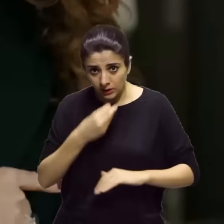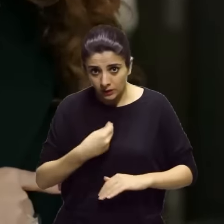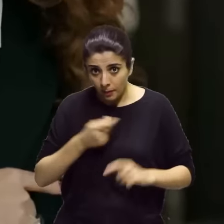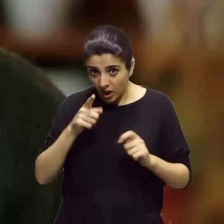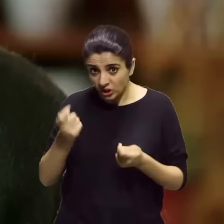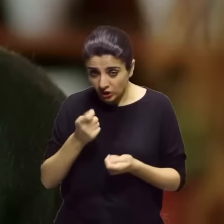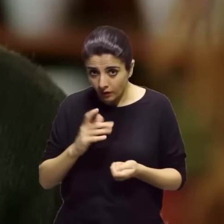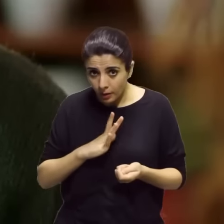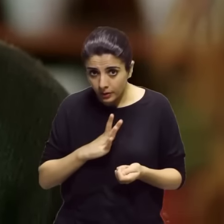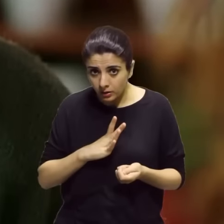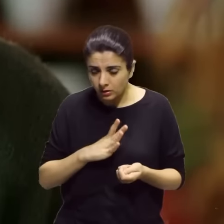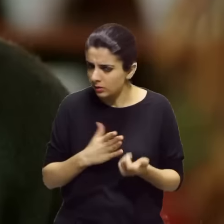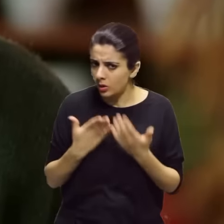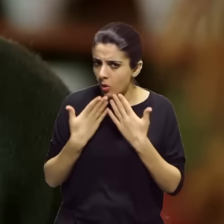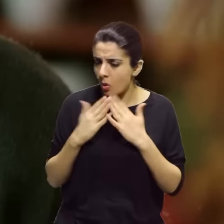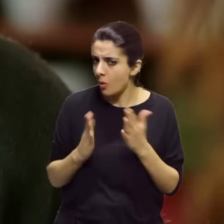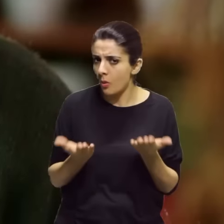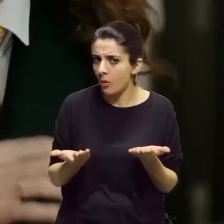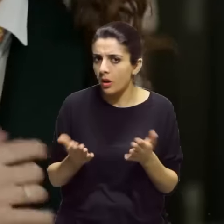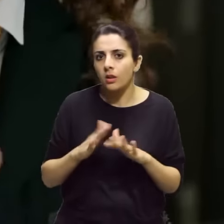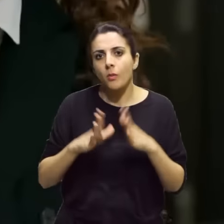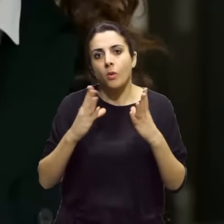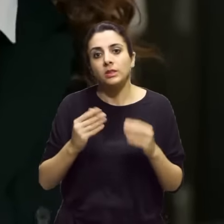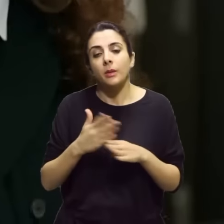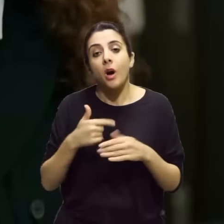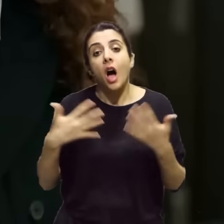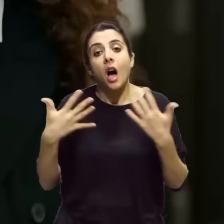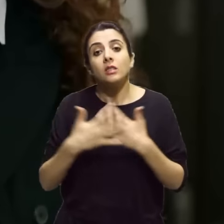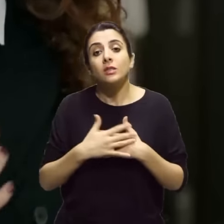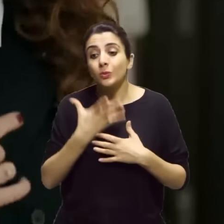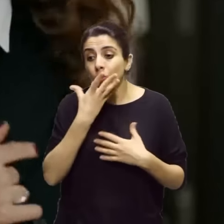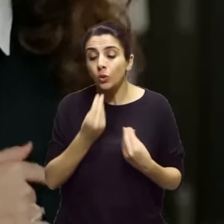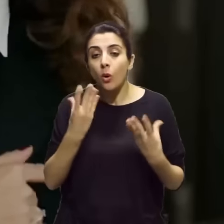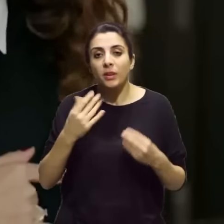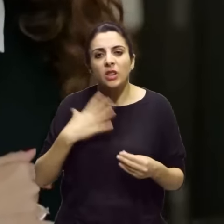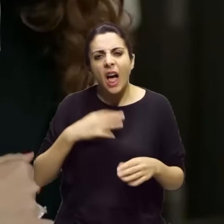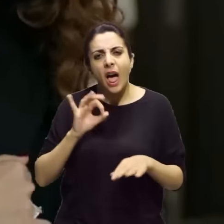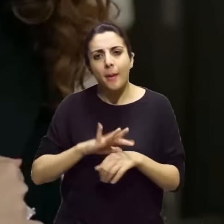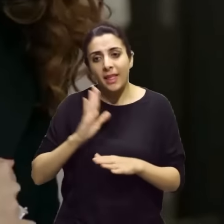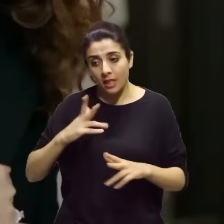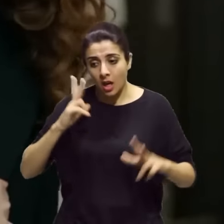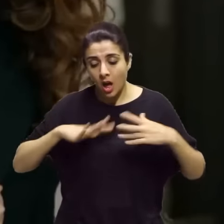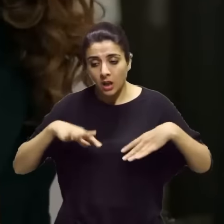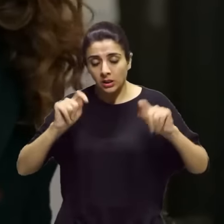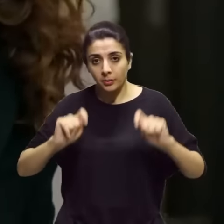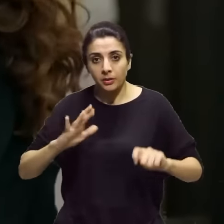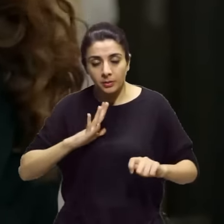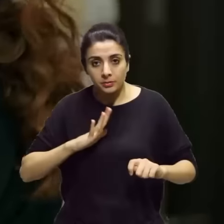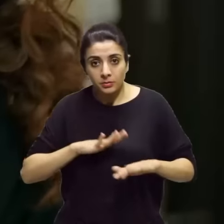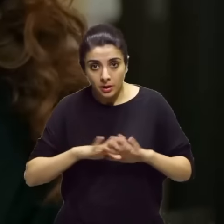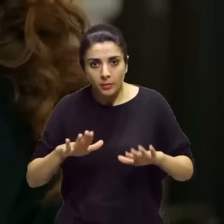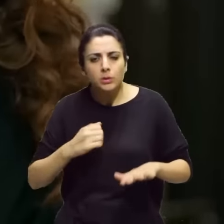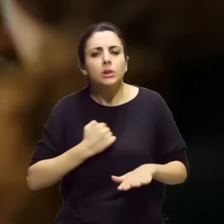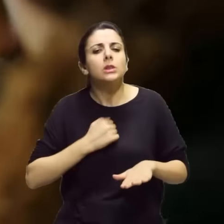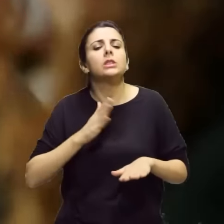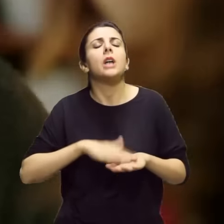Banyoda işin var mı? Yok. Tamam, ben çünkü bu akşam çok güzel olmak istiyorum. Ben o zaman hemen gidip hazırlanayım, tamam? Tamam, tamam.